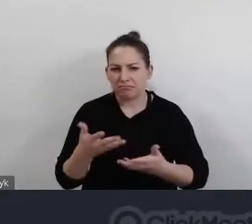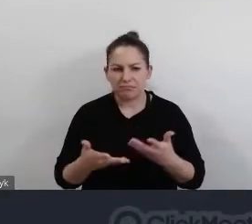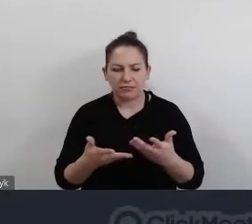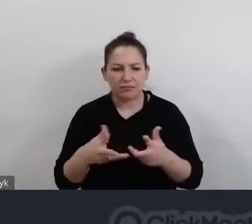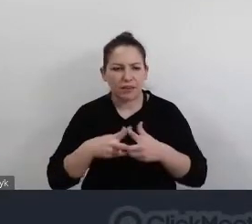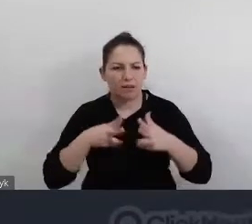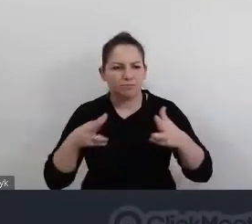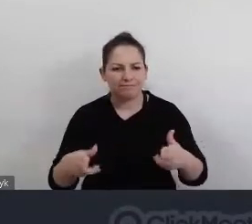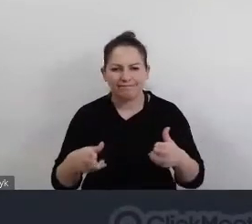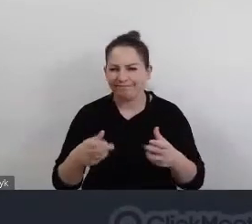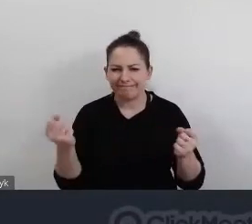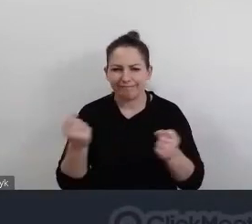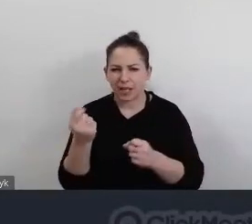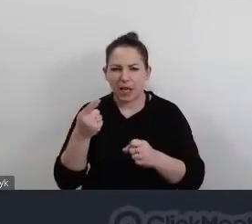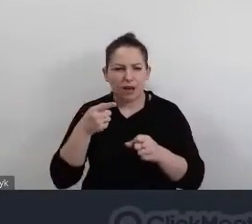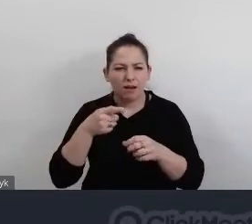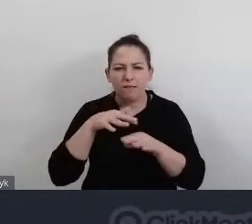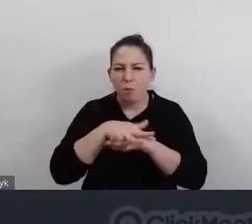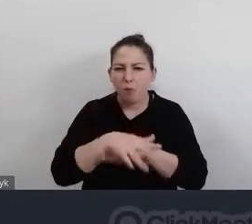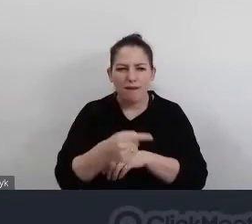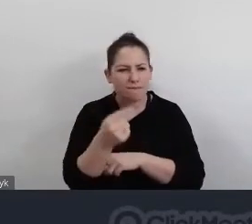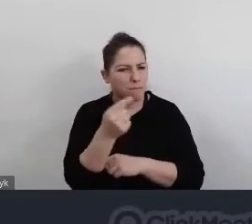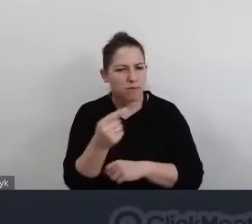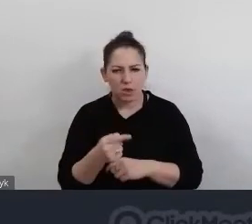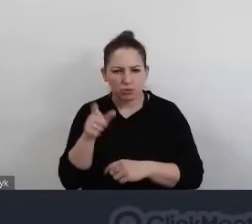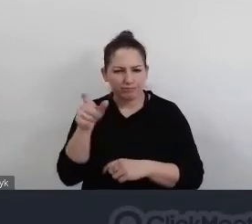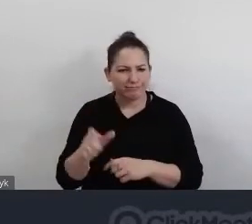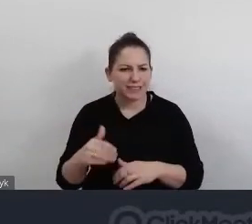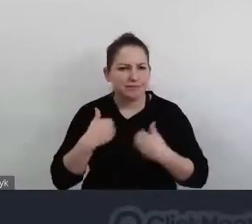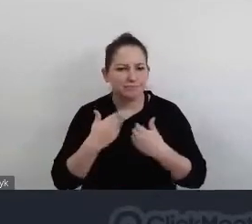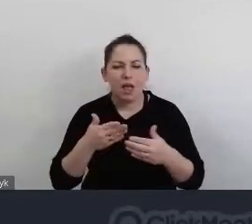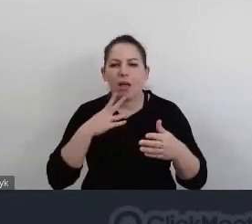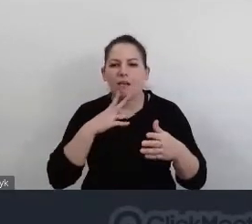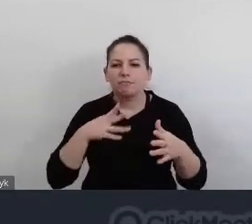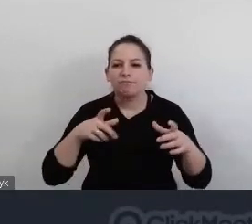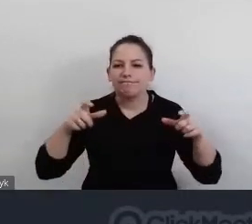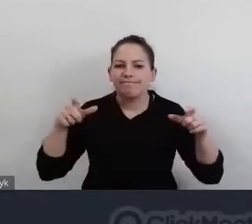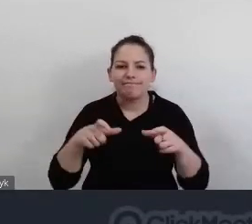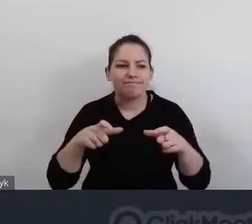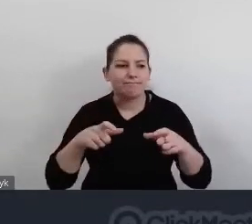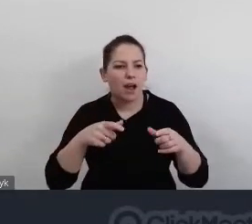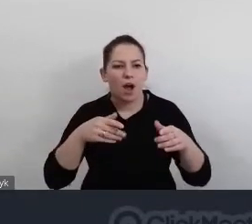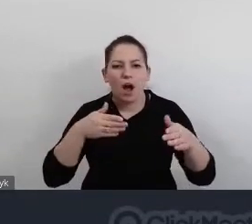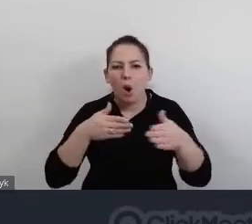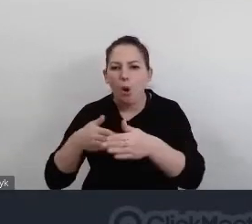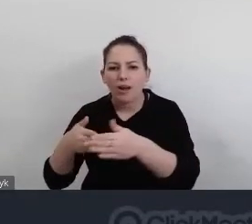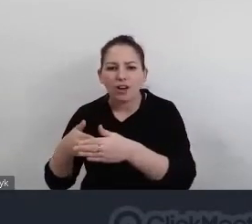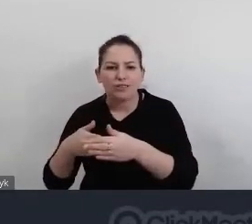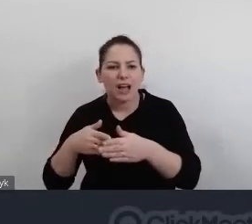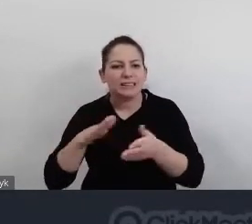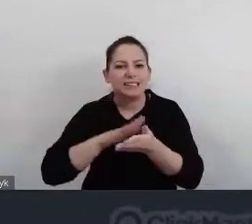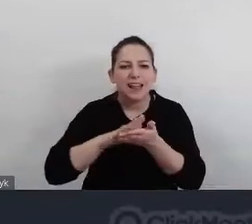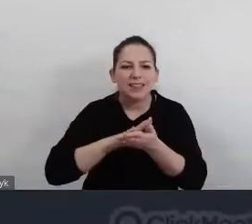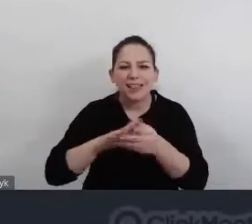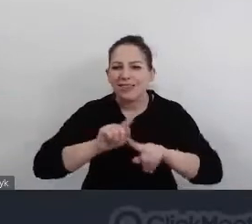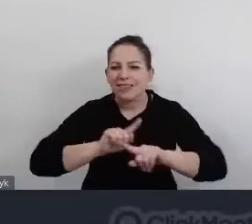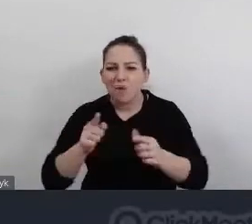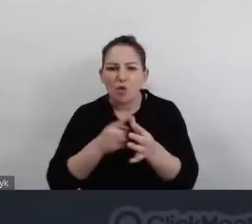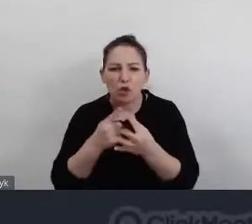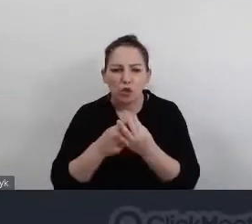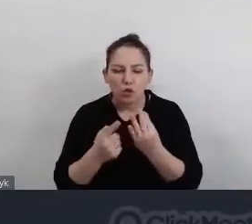bardzo niekorzystnym dla uzdrowisk ze względu na ograniczenia sanitarne, które spowodowały